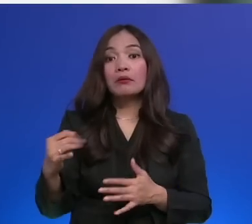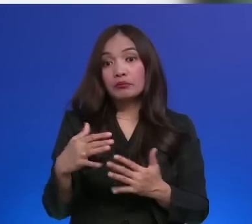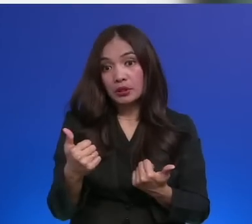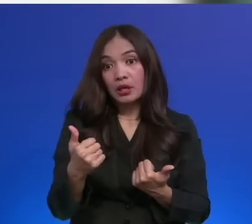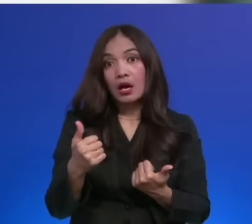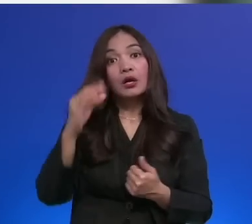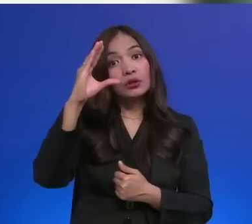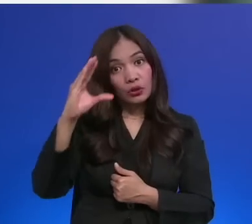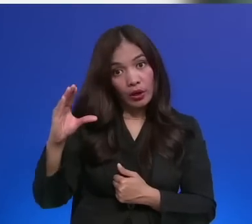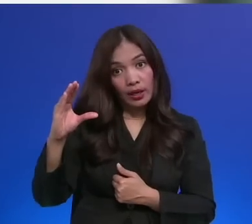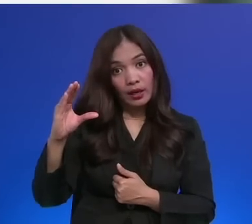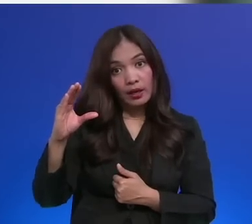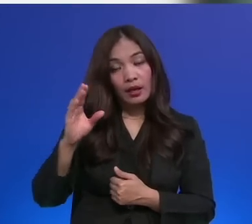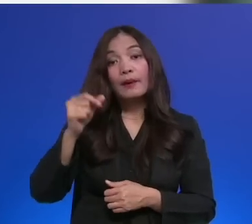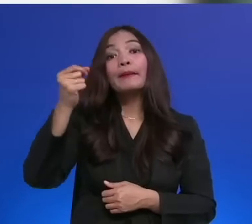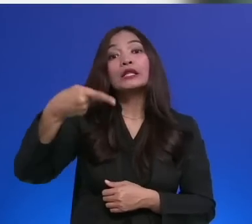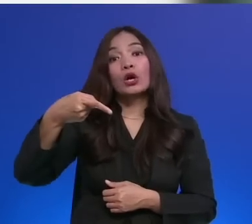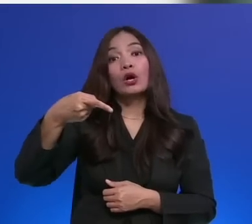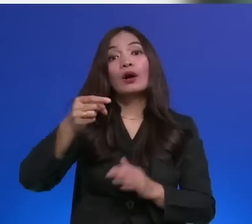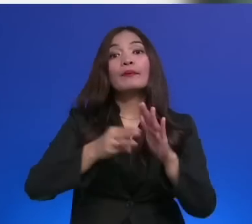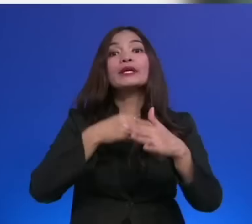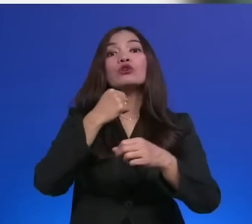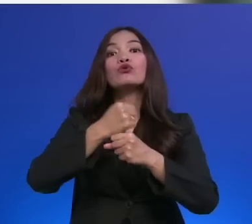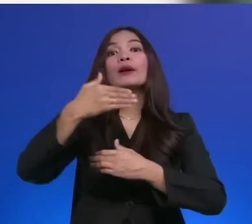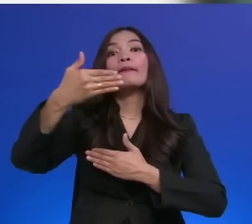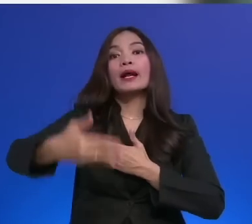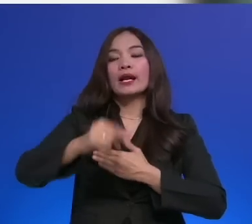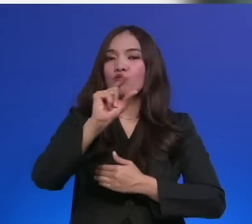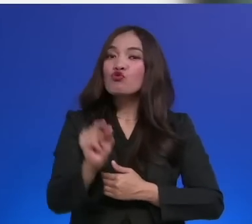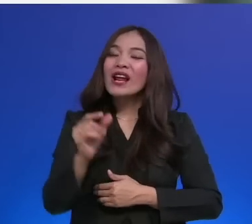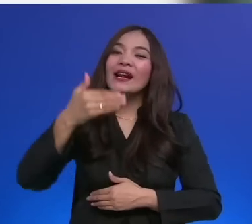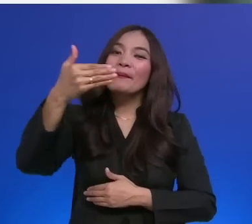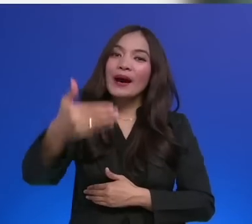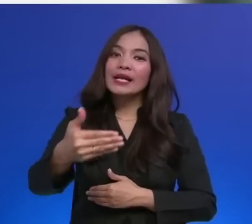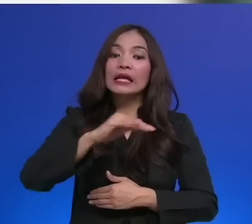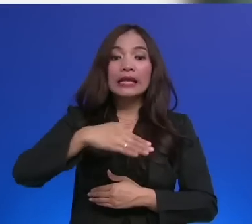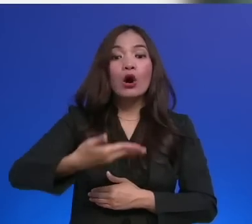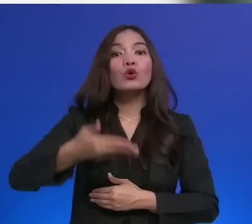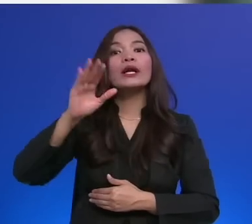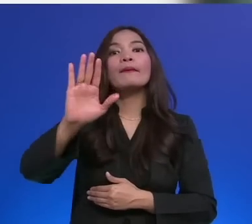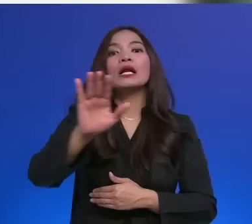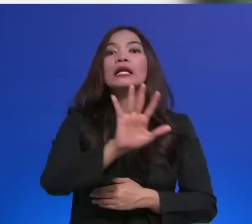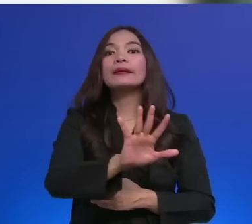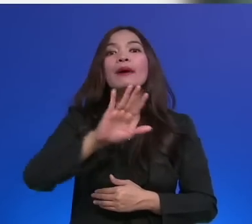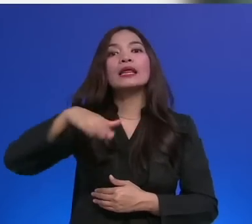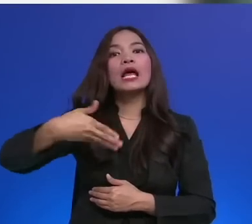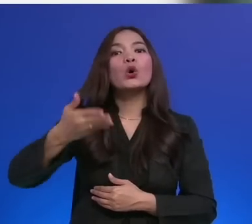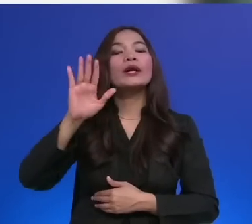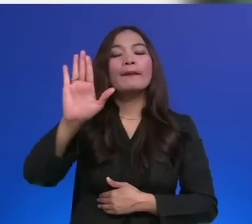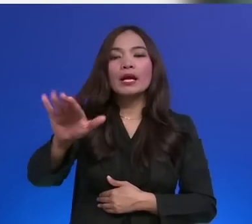sore nanti, bisa besok, bisa minggu depan, bisa bulan depan, bisa setahun depan, bisa 5 tahun.